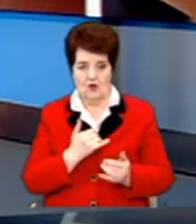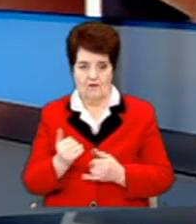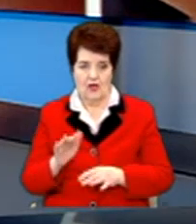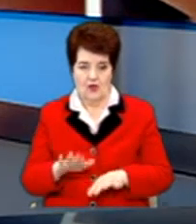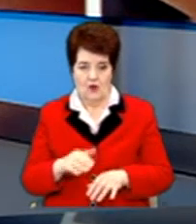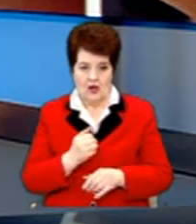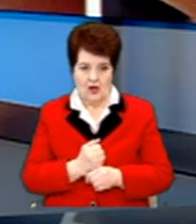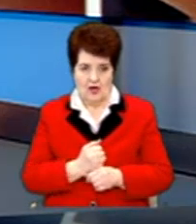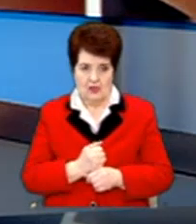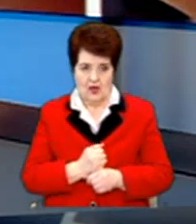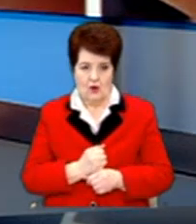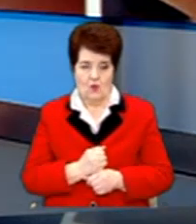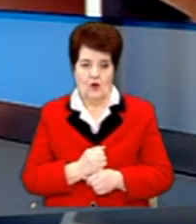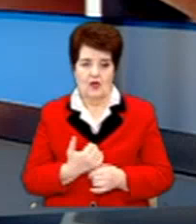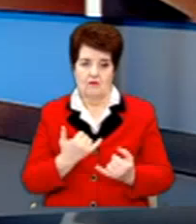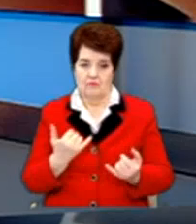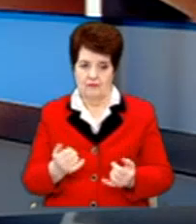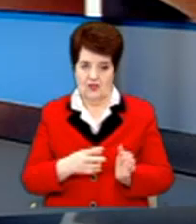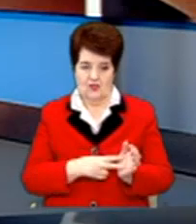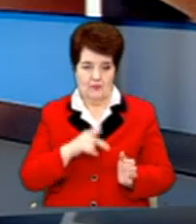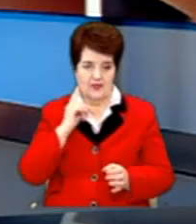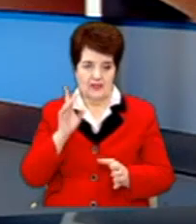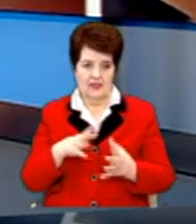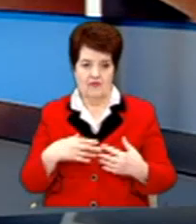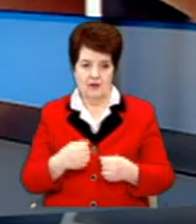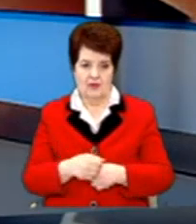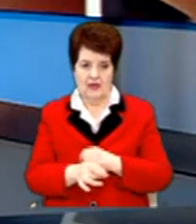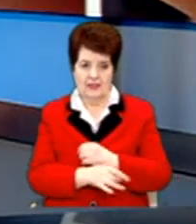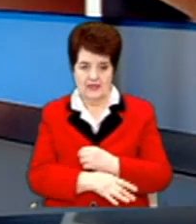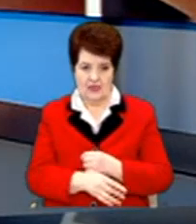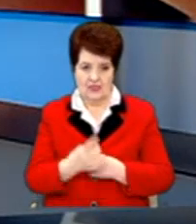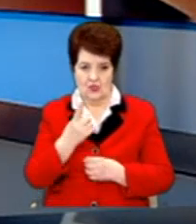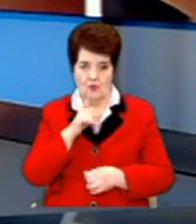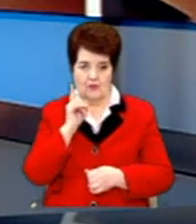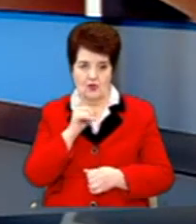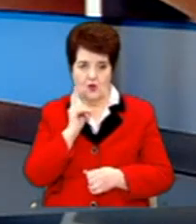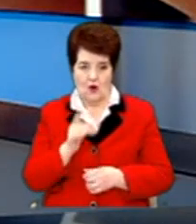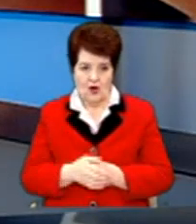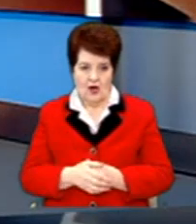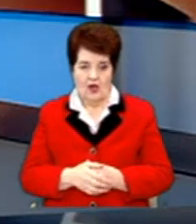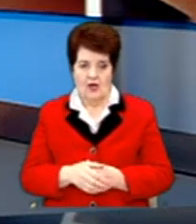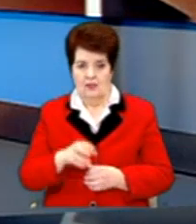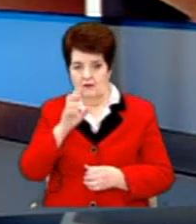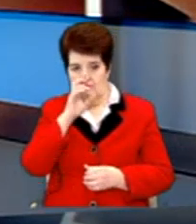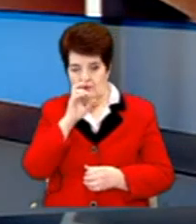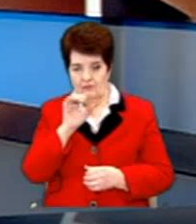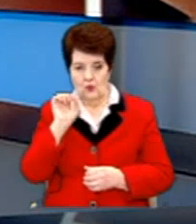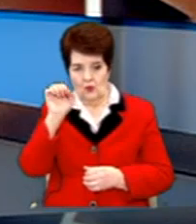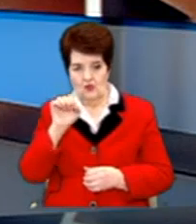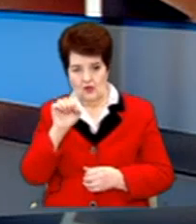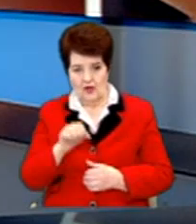de muncă bine plătit, a racolat 7 tinere din familii sărace, printre care și o minoră, și le-a obligat să se prostitueze în